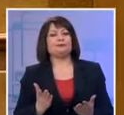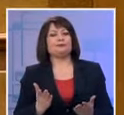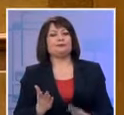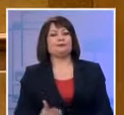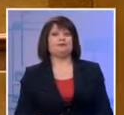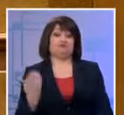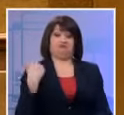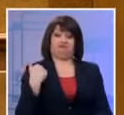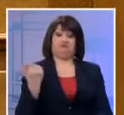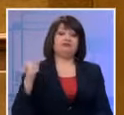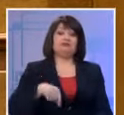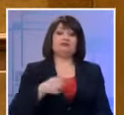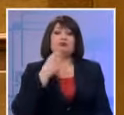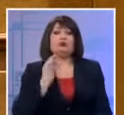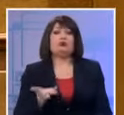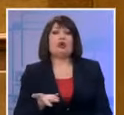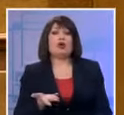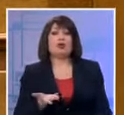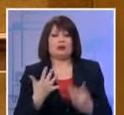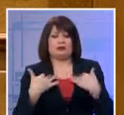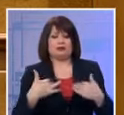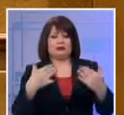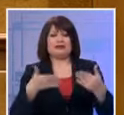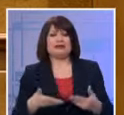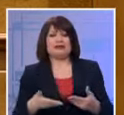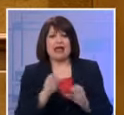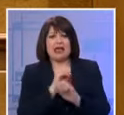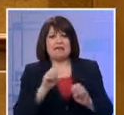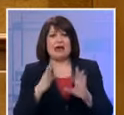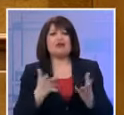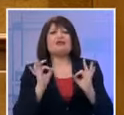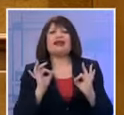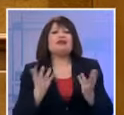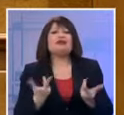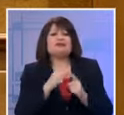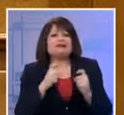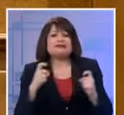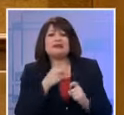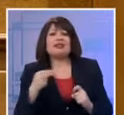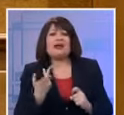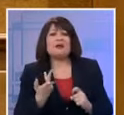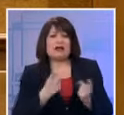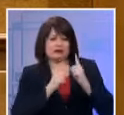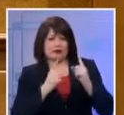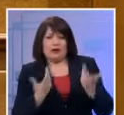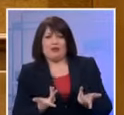μας καλέσατε εδώ πέρα για ποιο λόγο? Να μας ενημερώσετε γιατί ακριβώς? Πού είναι η